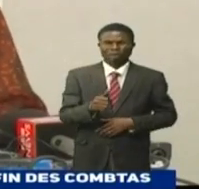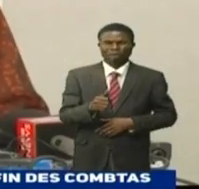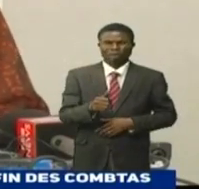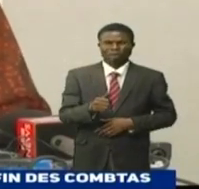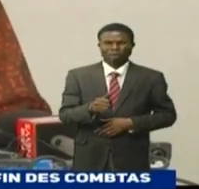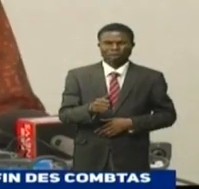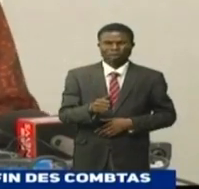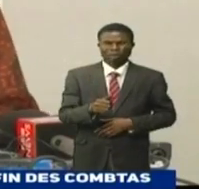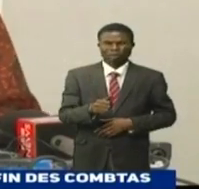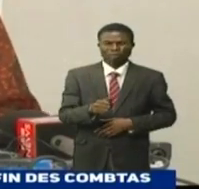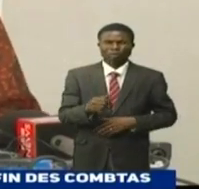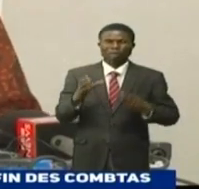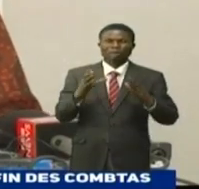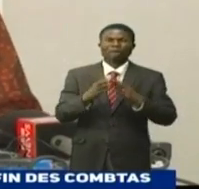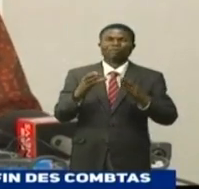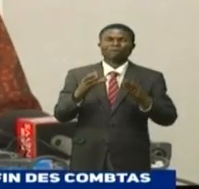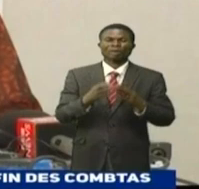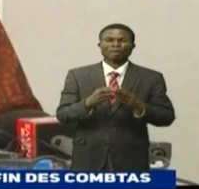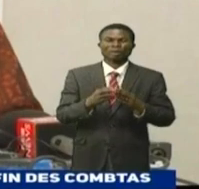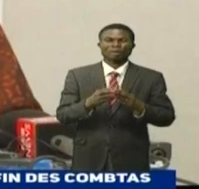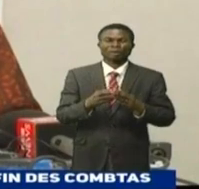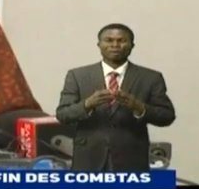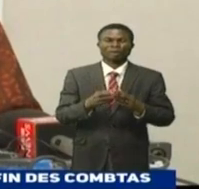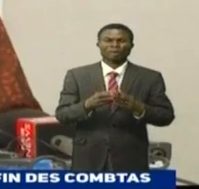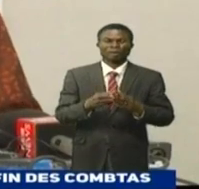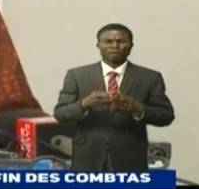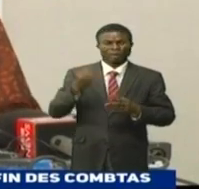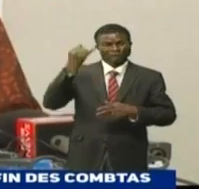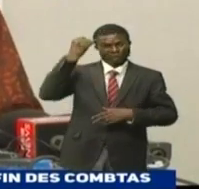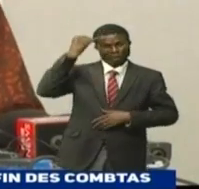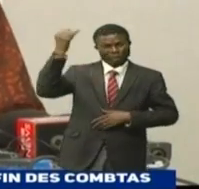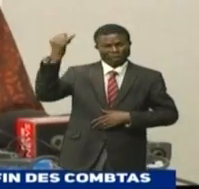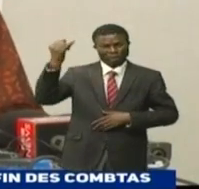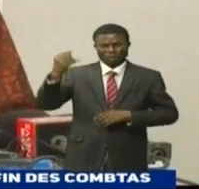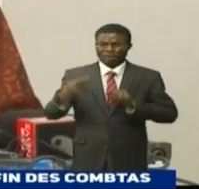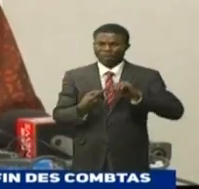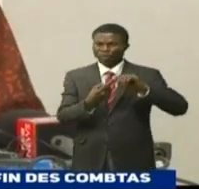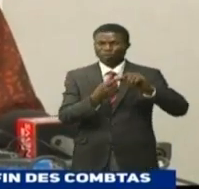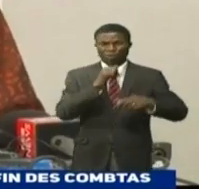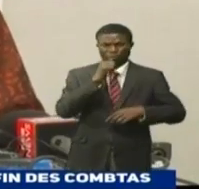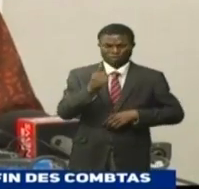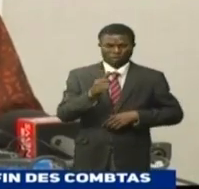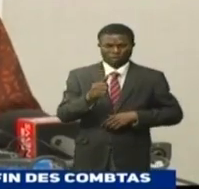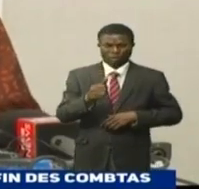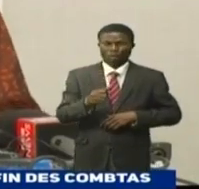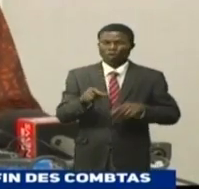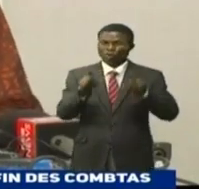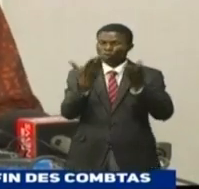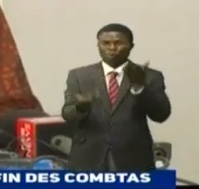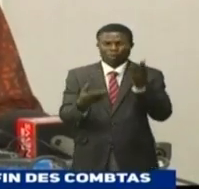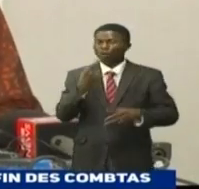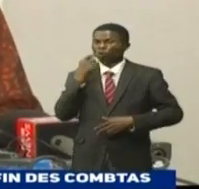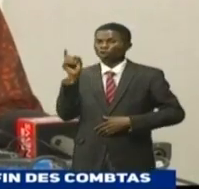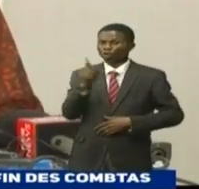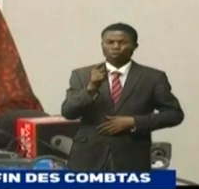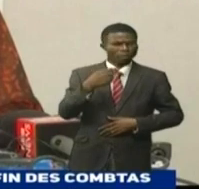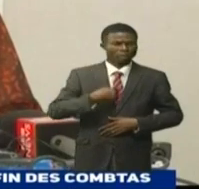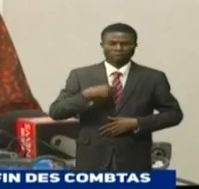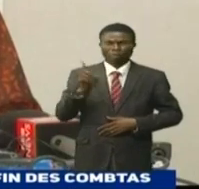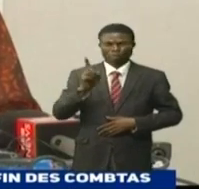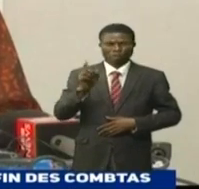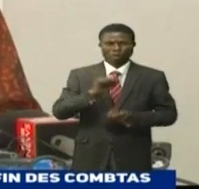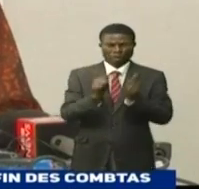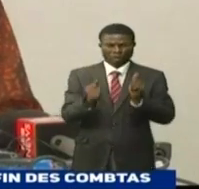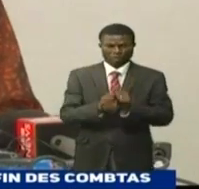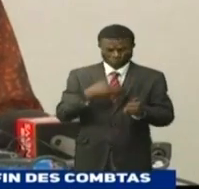avec un état d'esprit particulier quand elle dictée c'est qui devrait